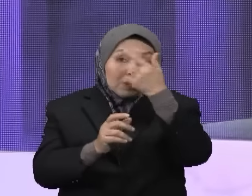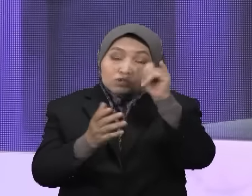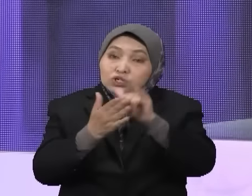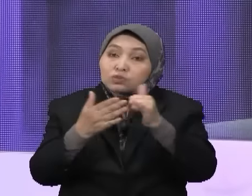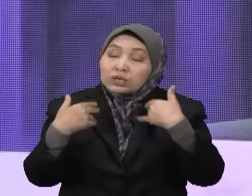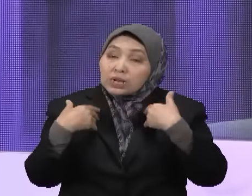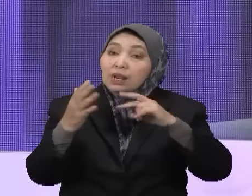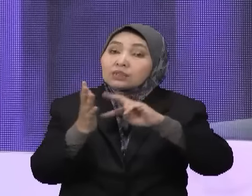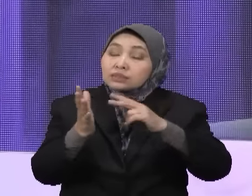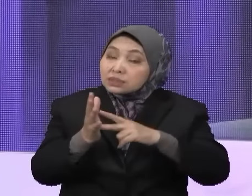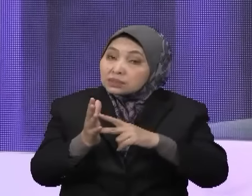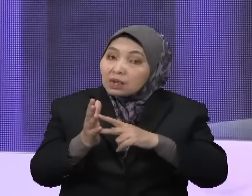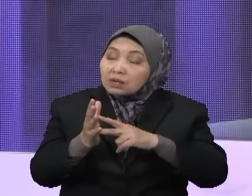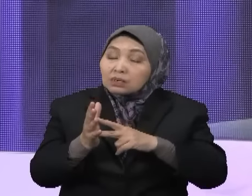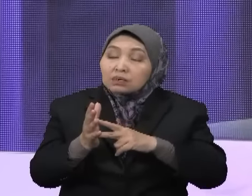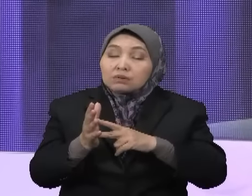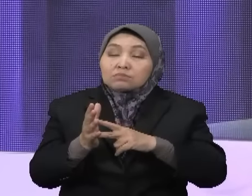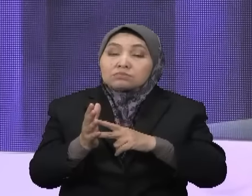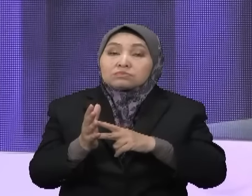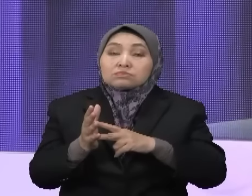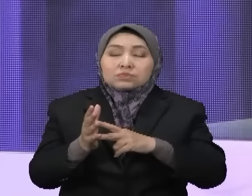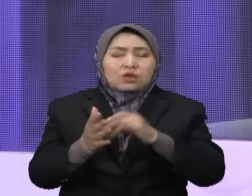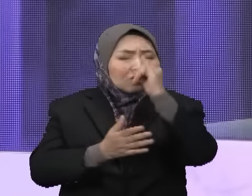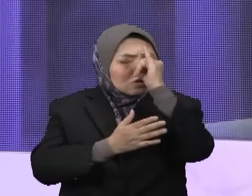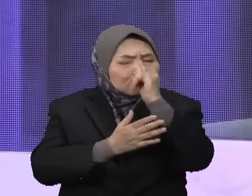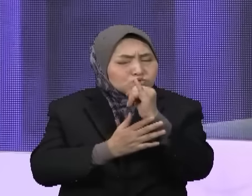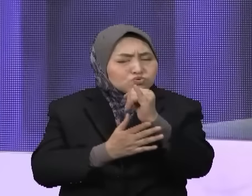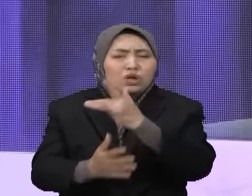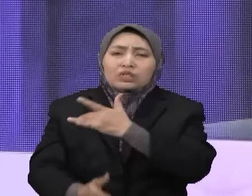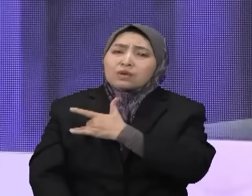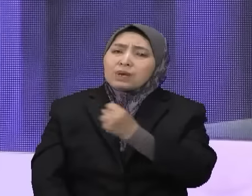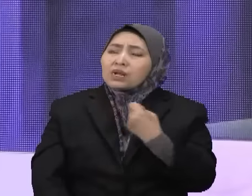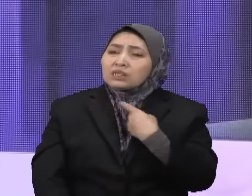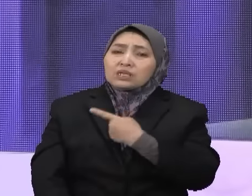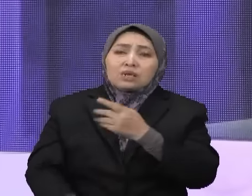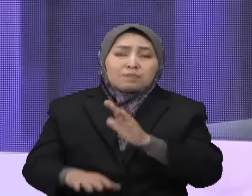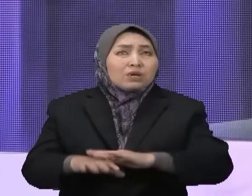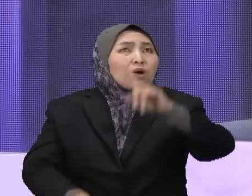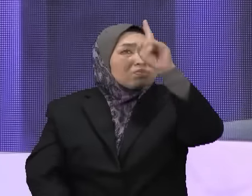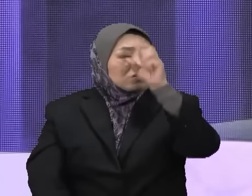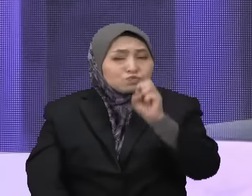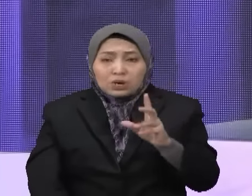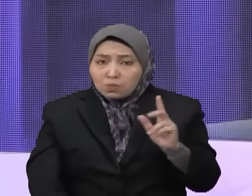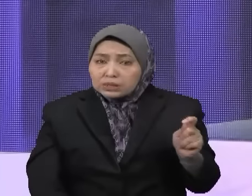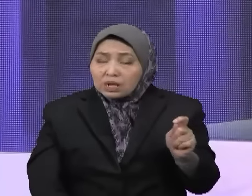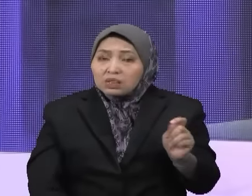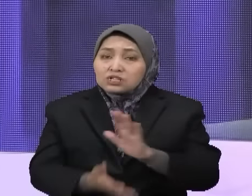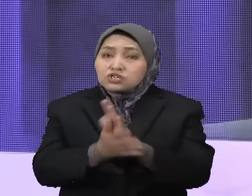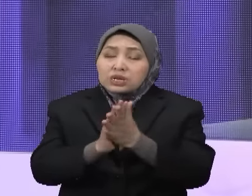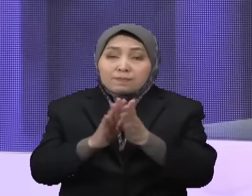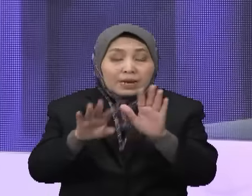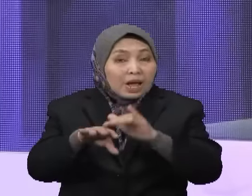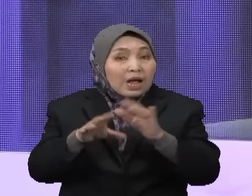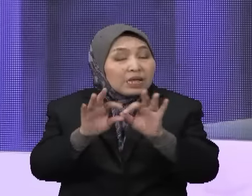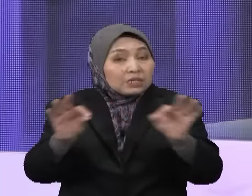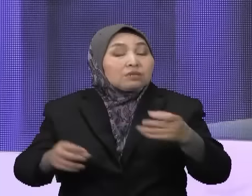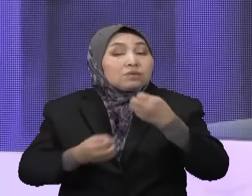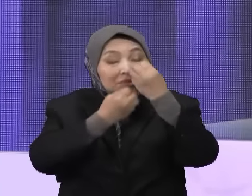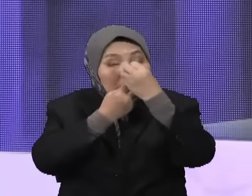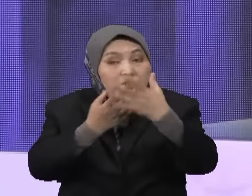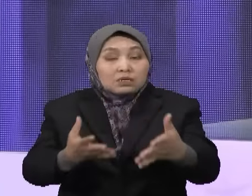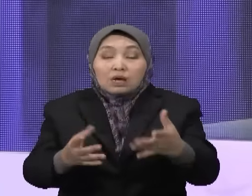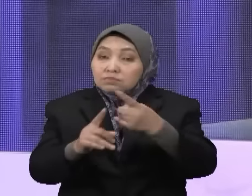adalah lambang kepada kejujuran, keimanan kita kepada Allah Subhanahu Wa Taala. Maka pada ayat ini dinyatakan